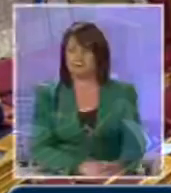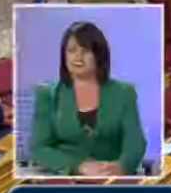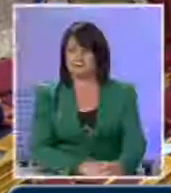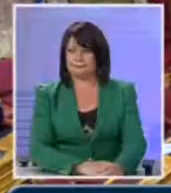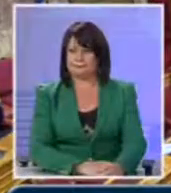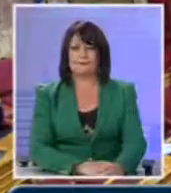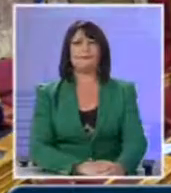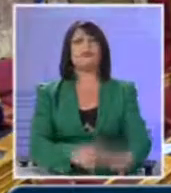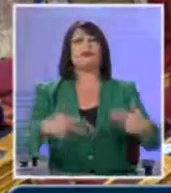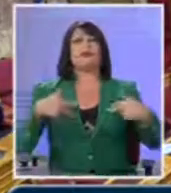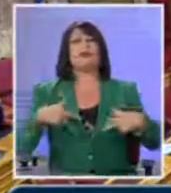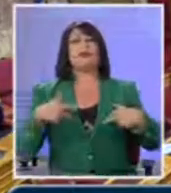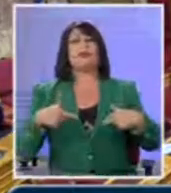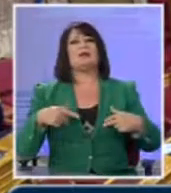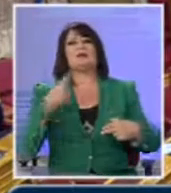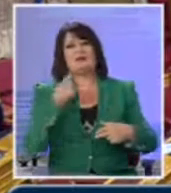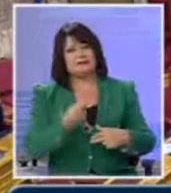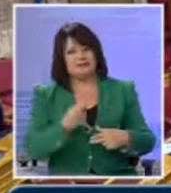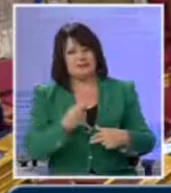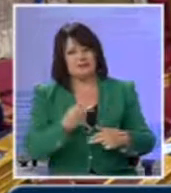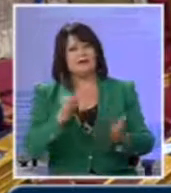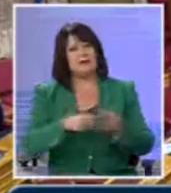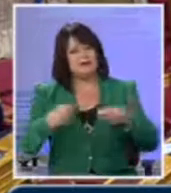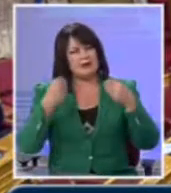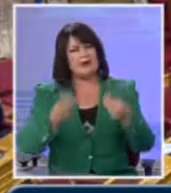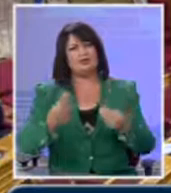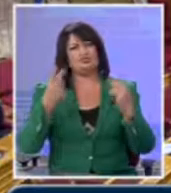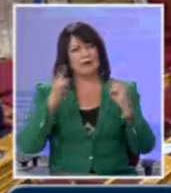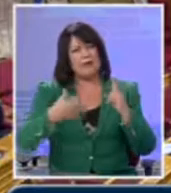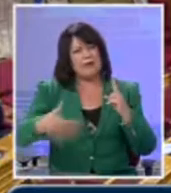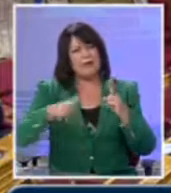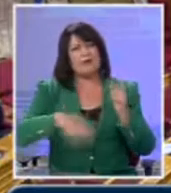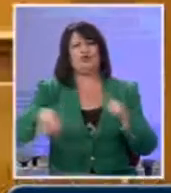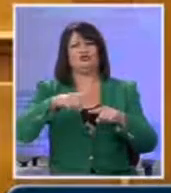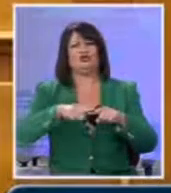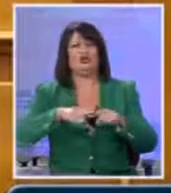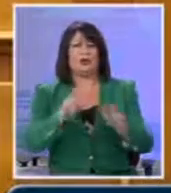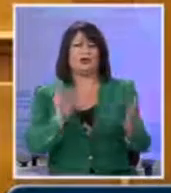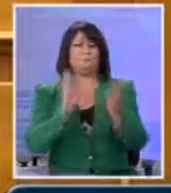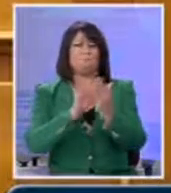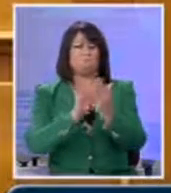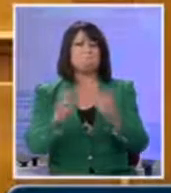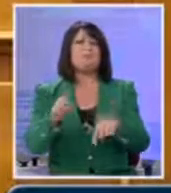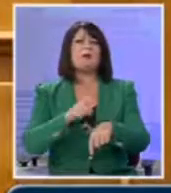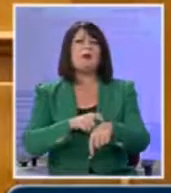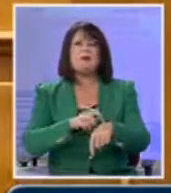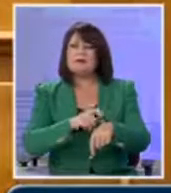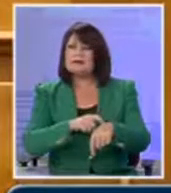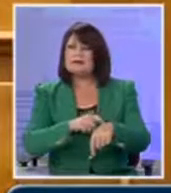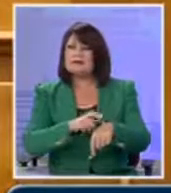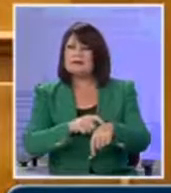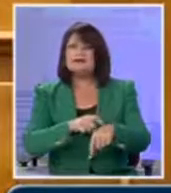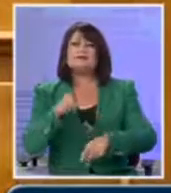της κυβέρνησης να δοθεί προοπτική στον ελληνικό λαό, ερχόμενοι αντιμέτωποι με τα καθεστωτική